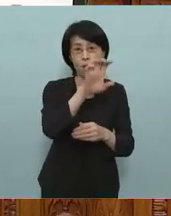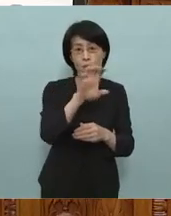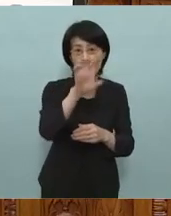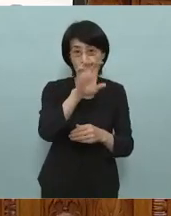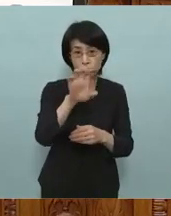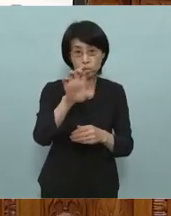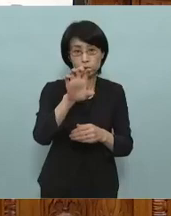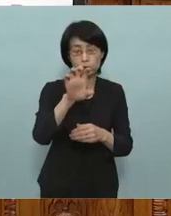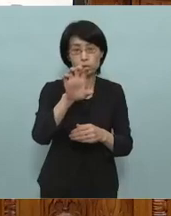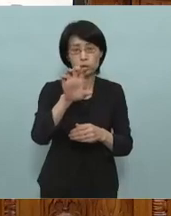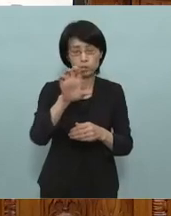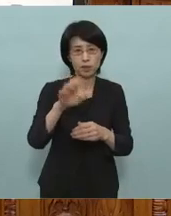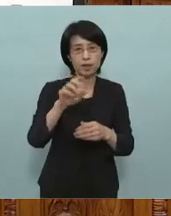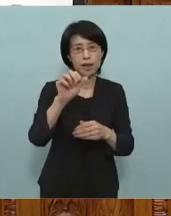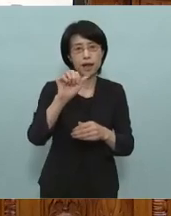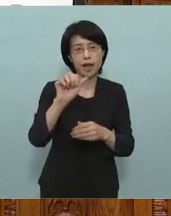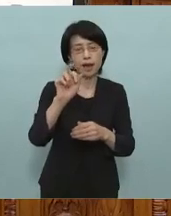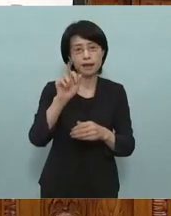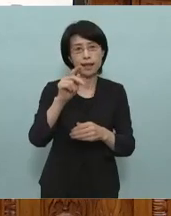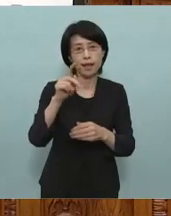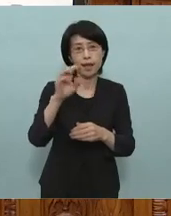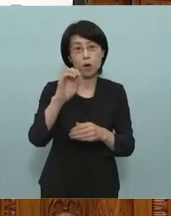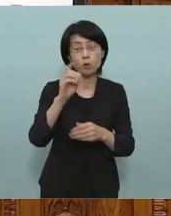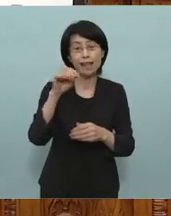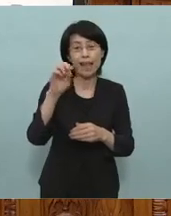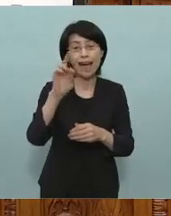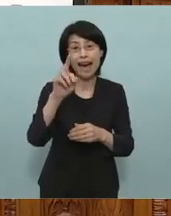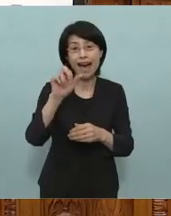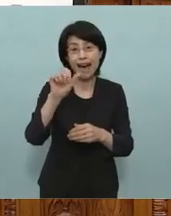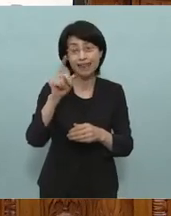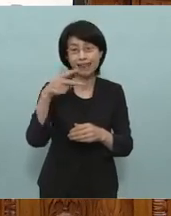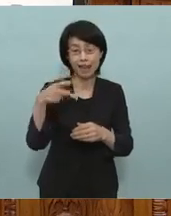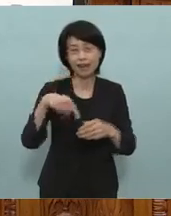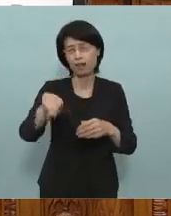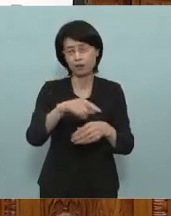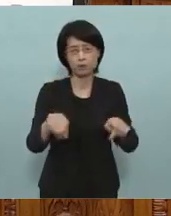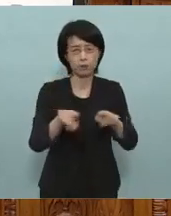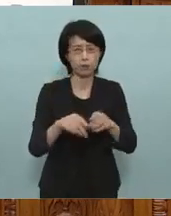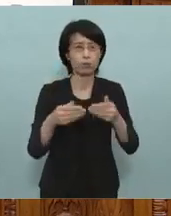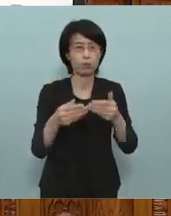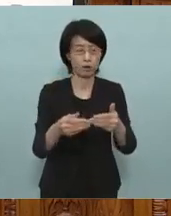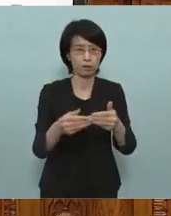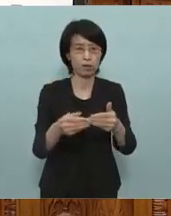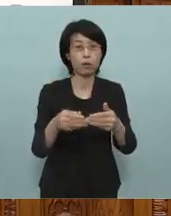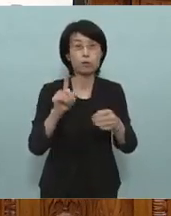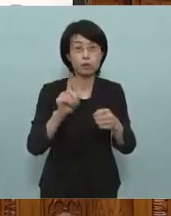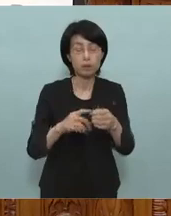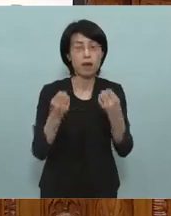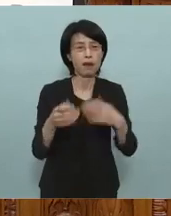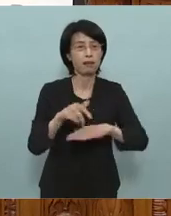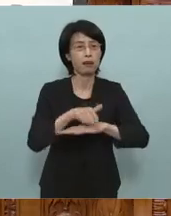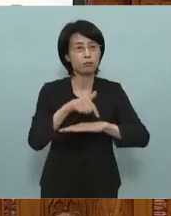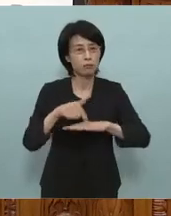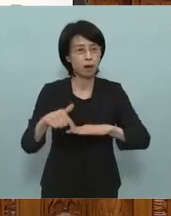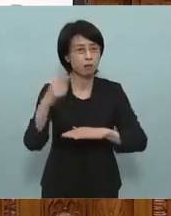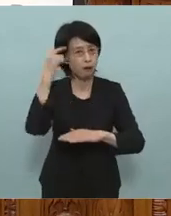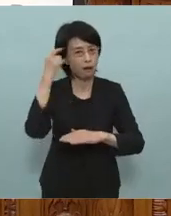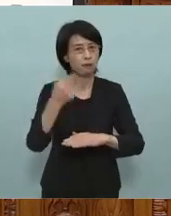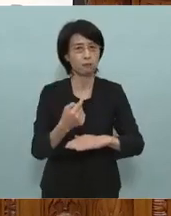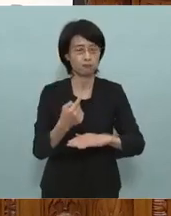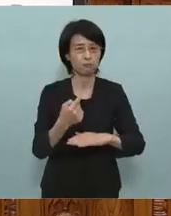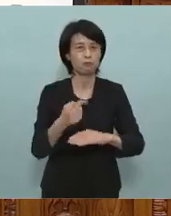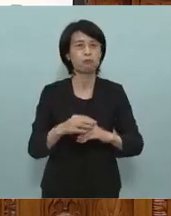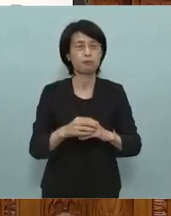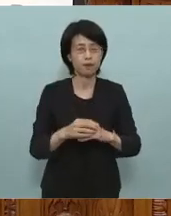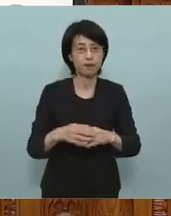などのパートナーとの連携を強化しますそのための新たなプランを策定します経済面で